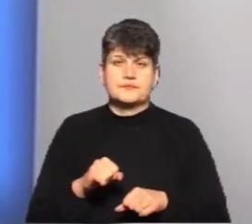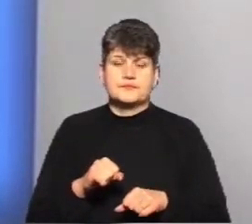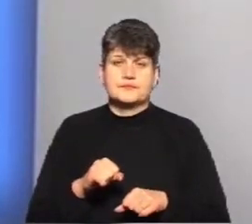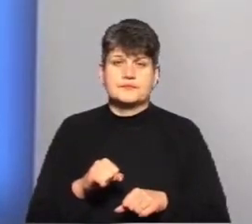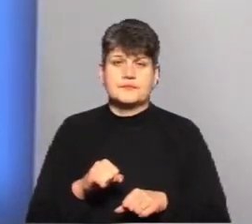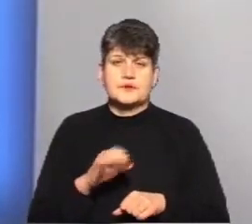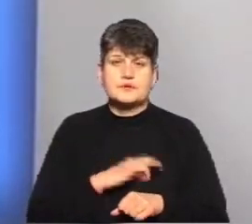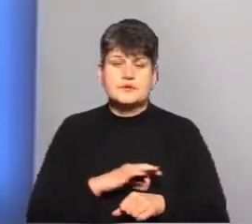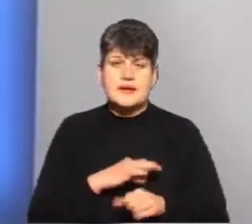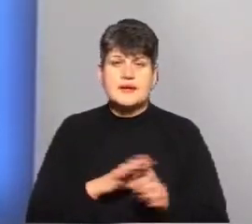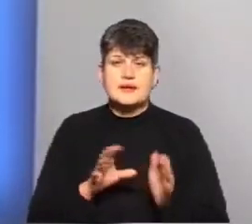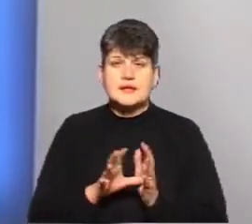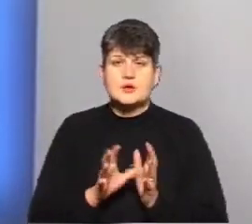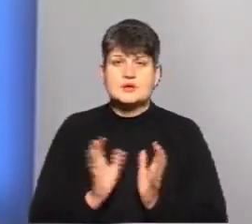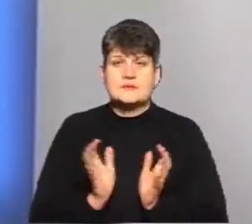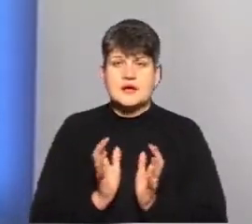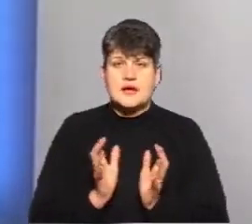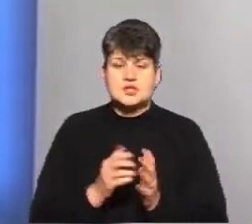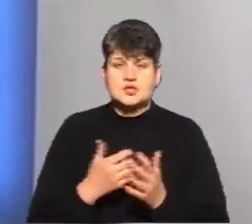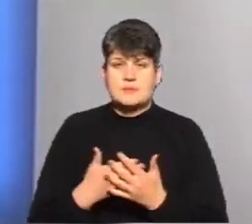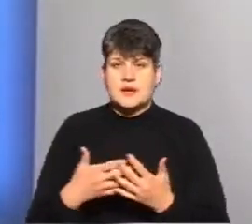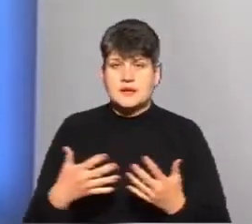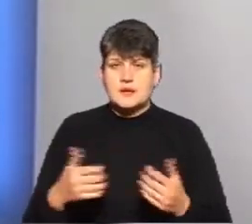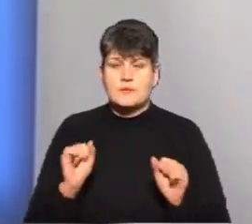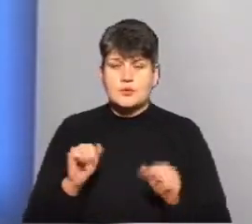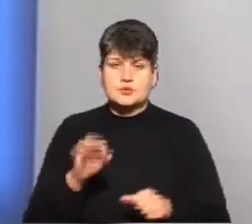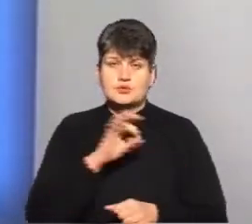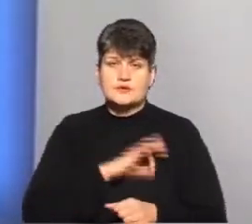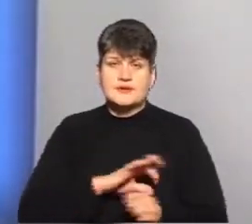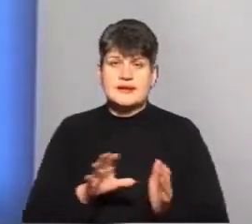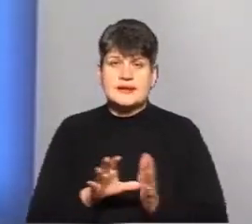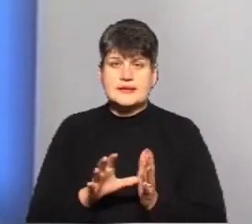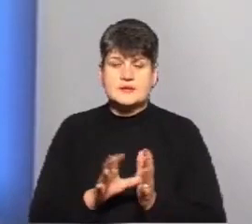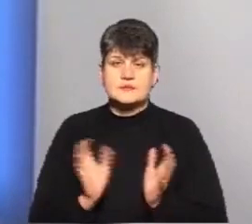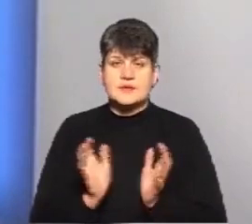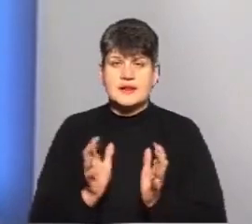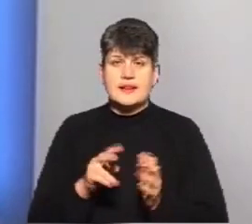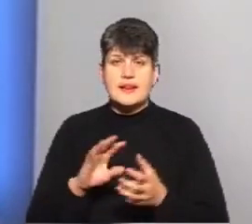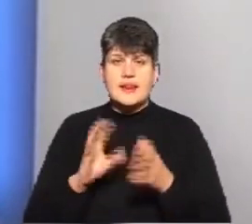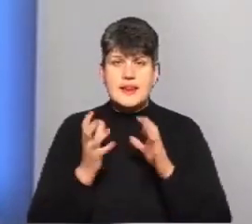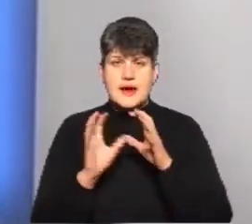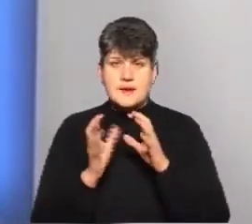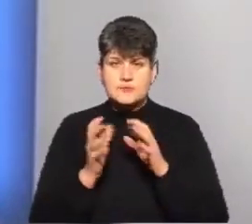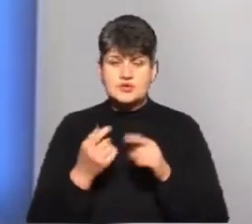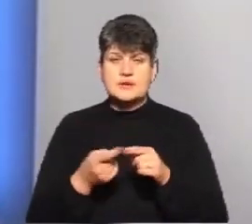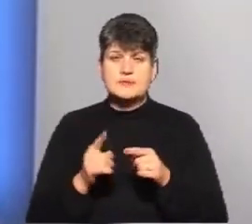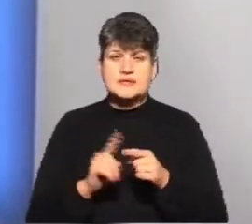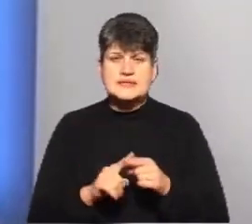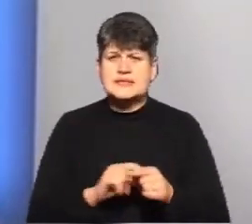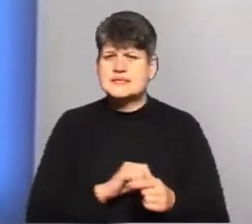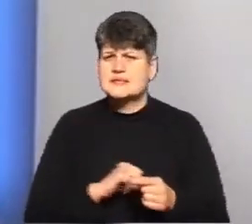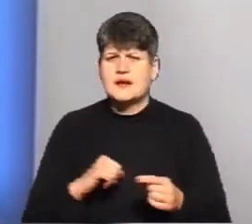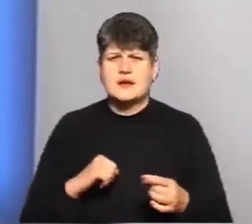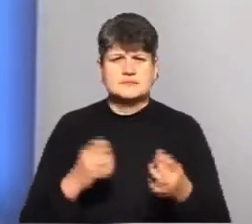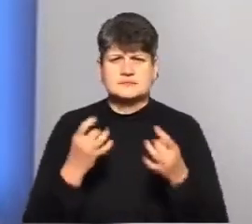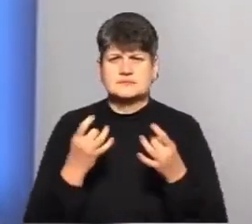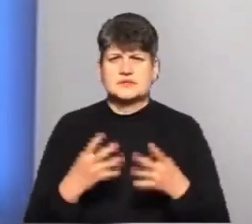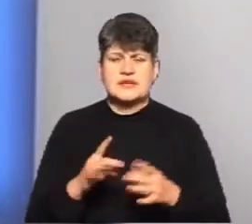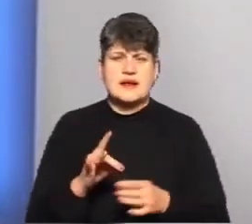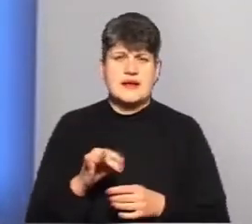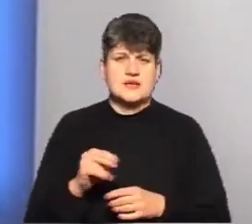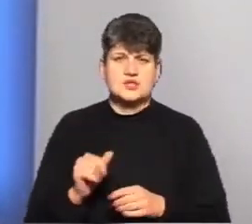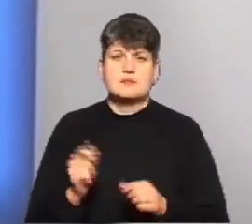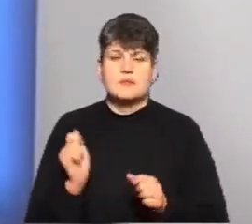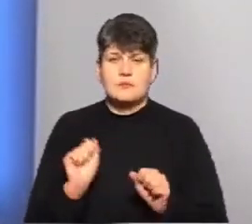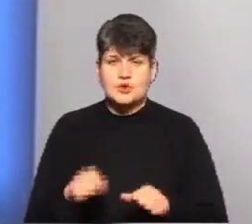енергозберігаючі прилади. Ми можемо користуватися енергозберігаючими лампочками. Це для такі самі елементарні речі. Ми можемо виключати світло. Ми